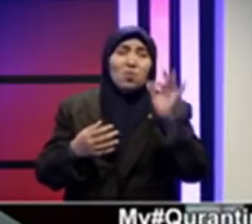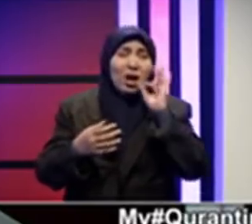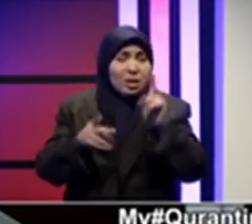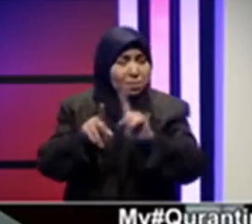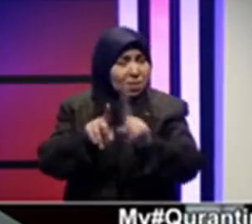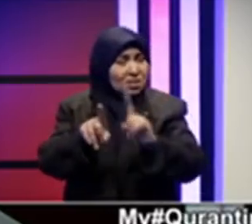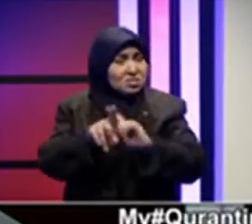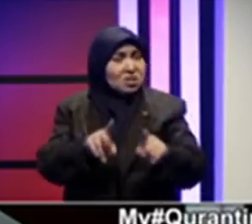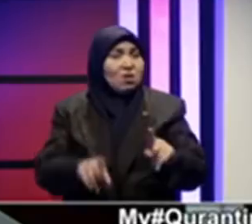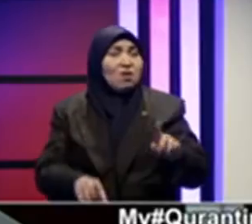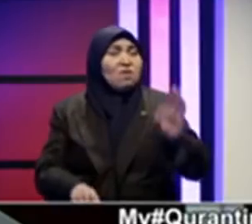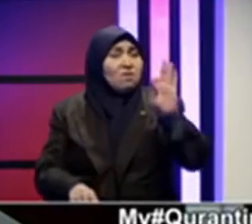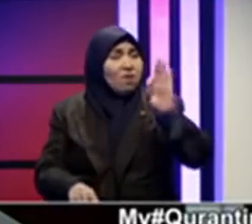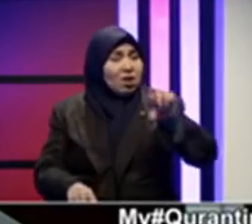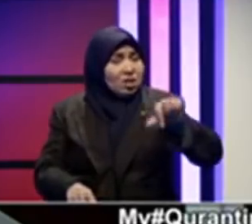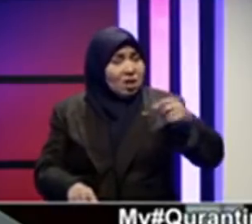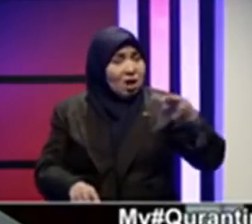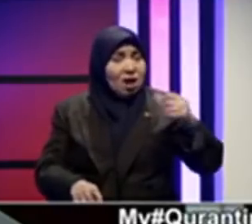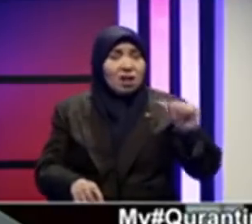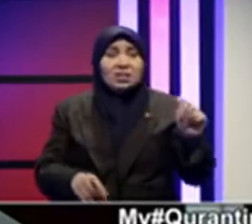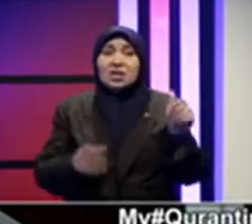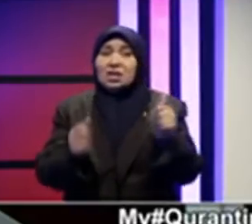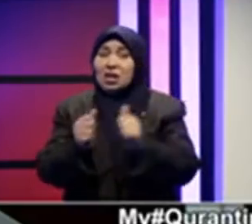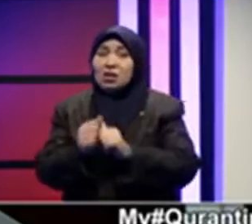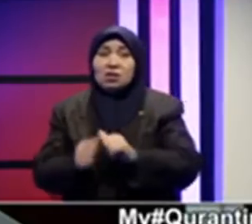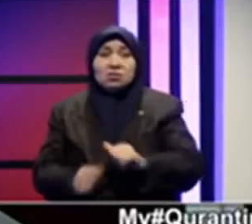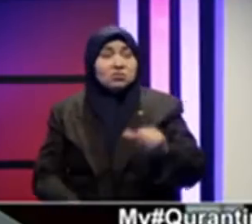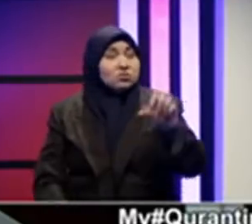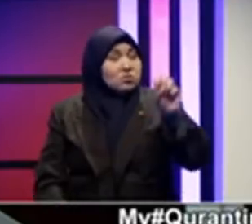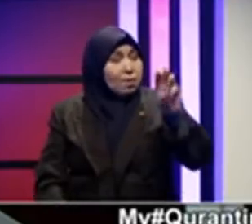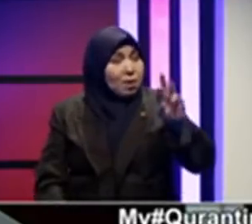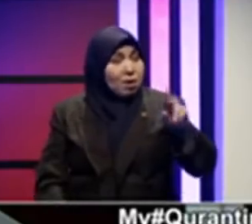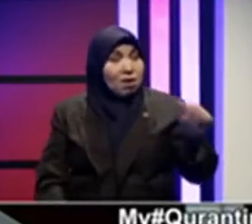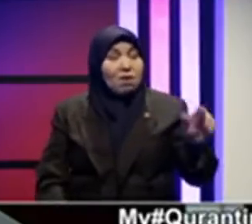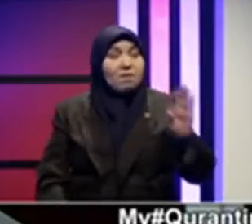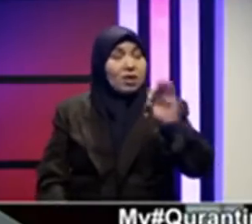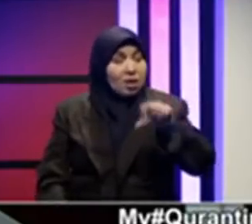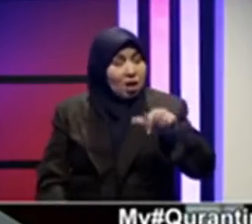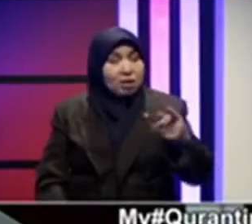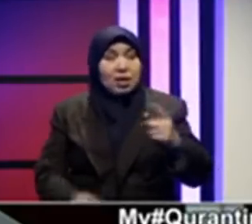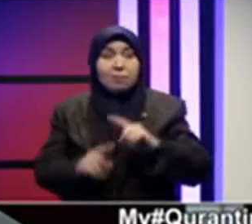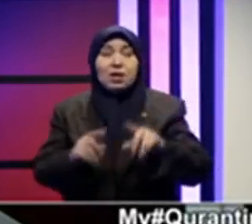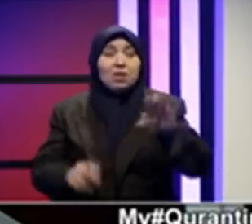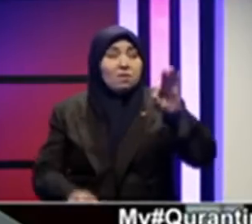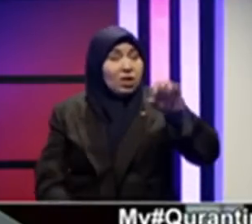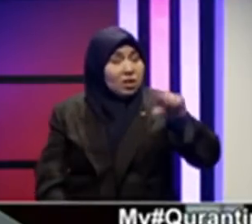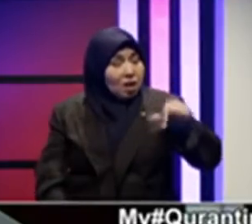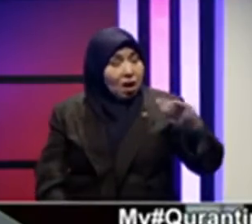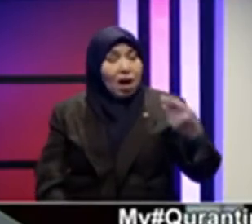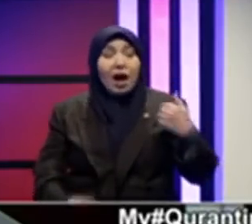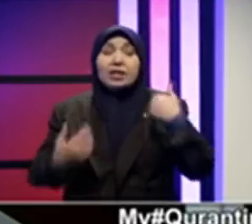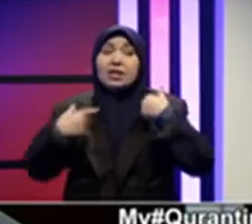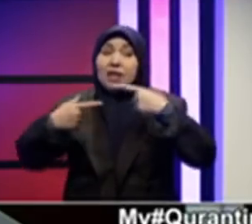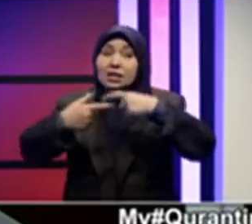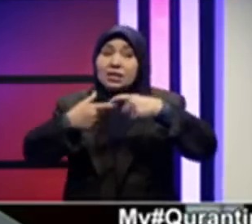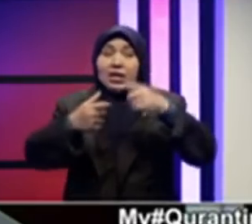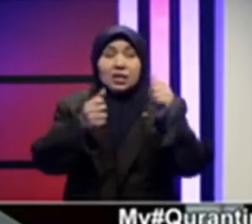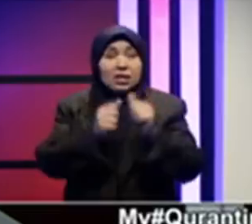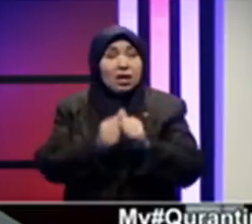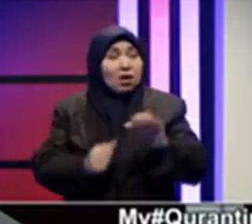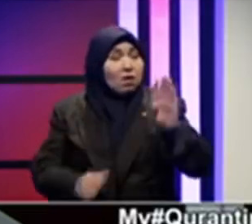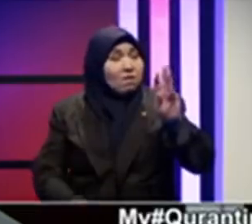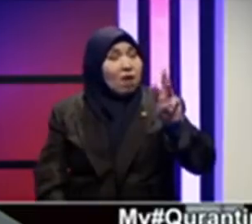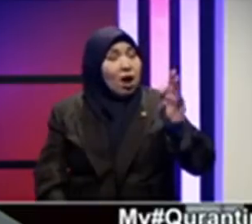antara fakihah dengan samarat. Samarat buah, fakihah pun buah, tapi fakihah ini ada kaitan dengan fawakih,